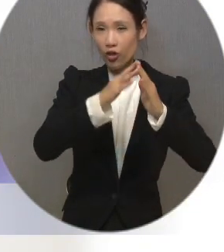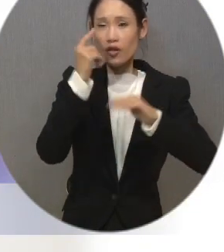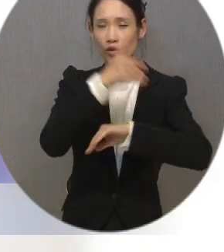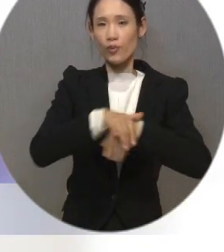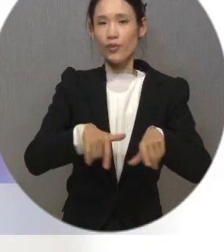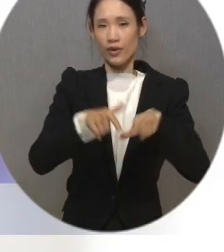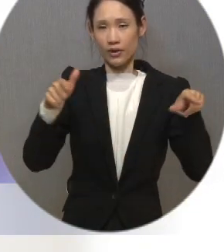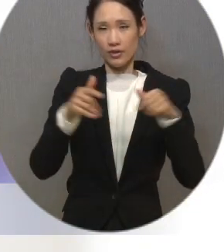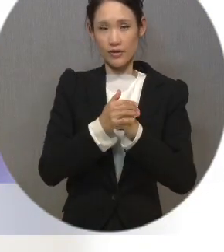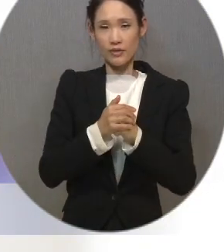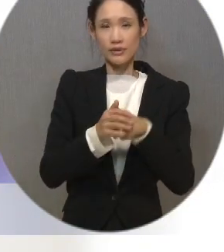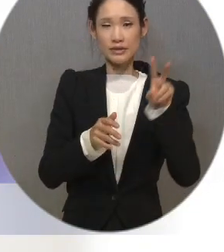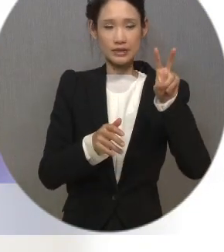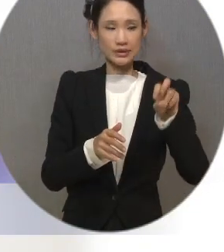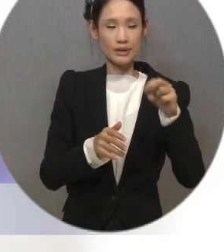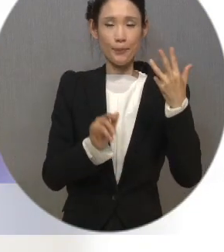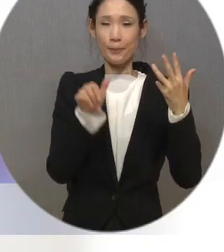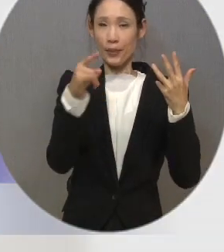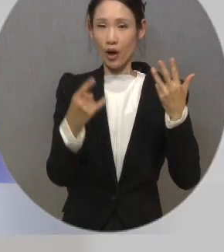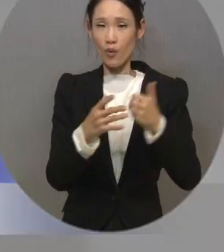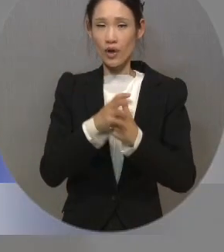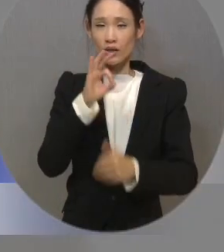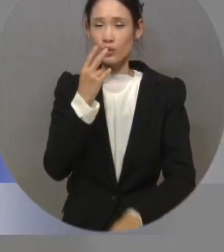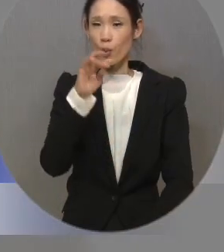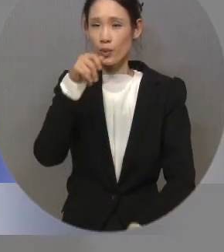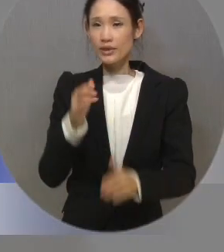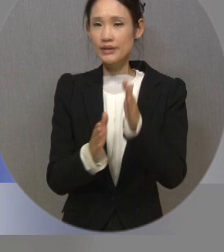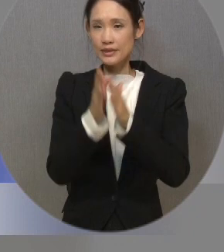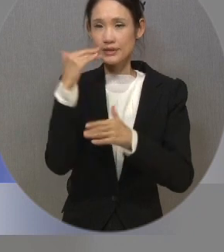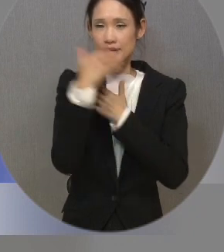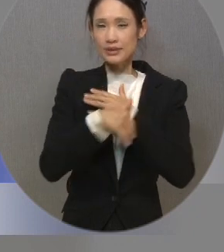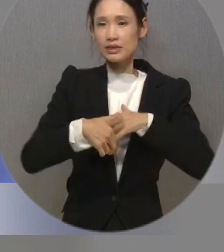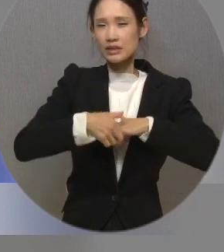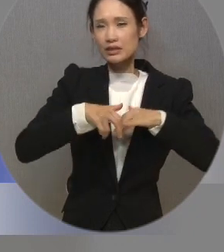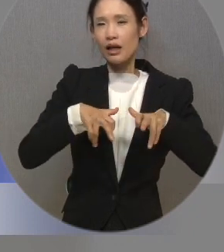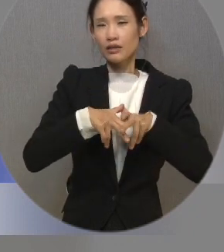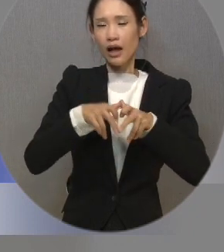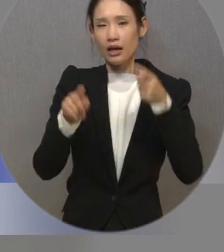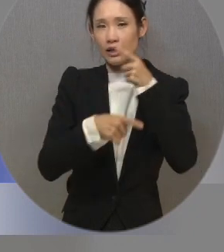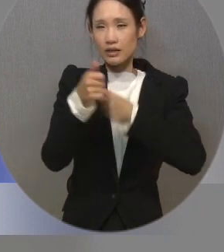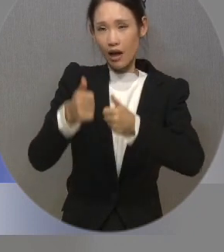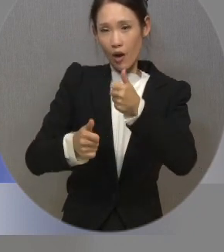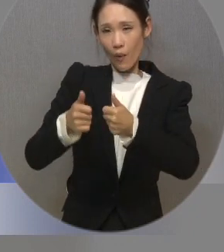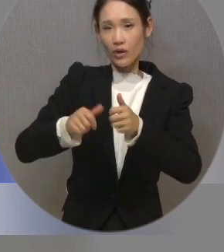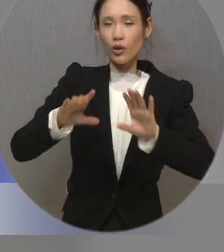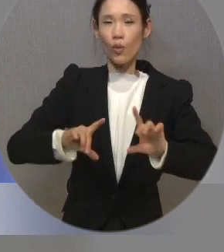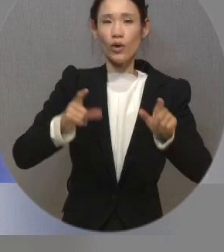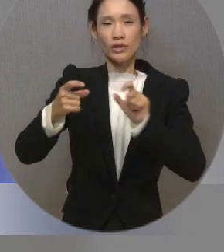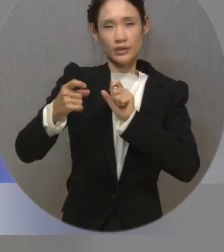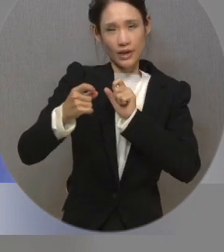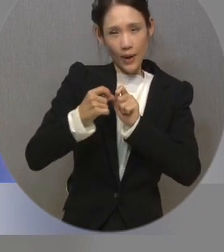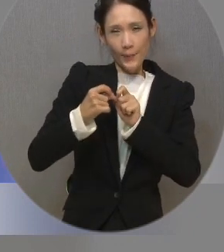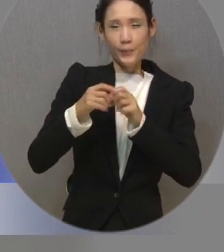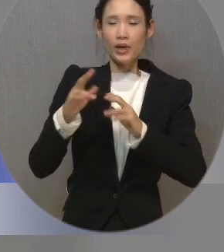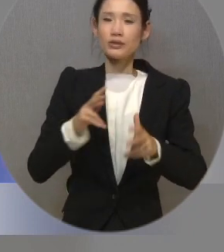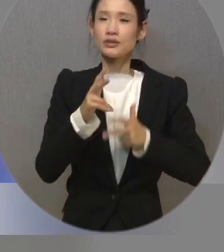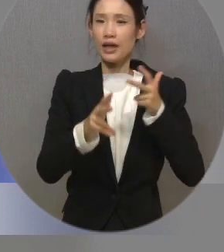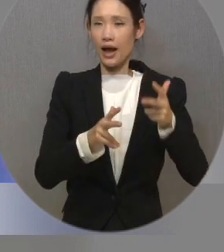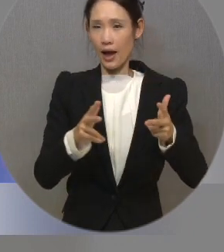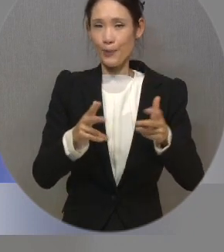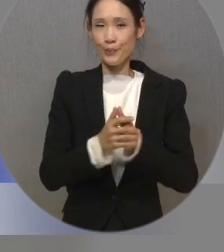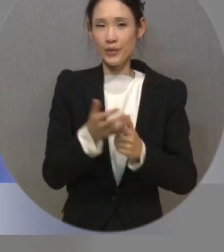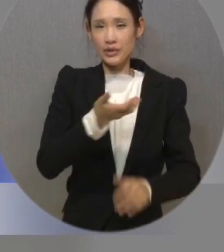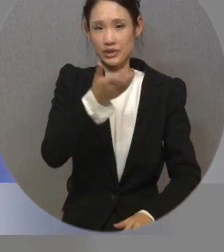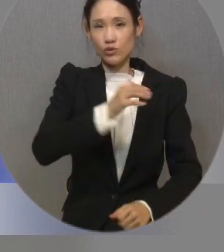용인시장은 제 28회 용인시 지체 장애인 대회에서 올해 생활 밀착형 사업의 일환으로 이동